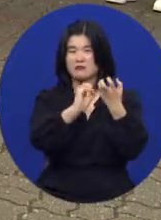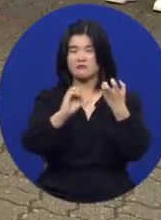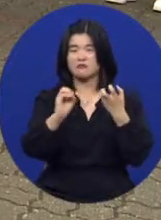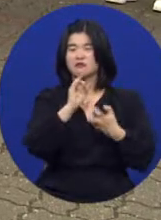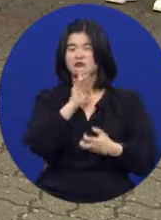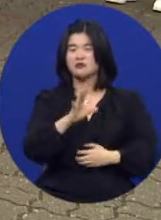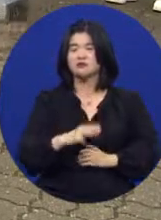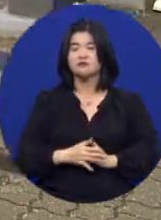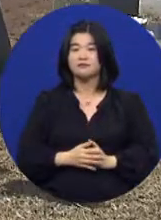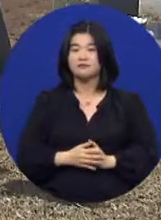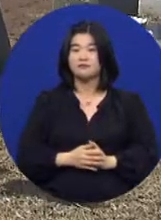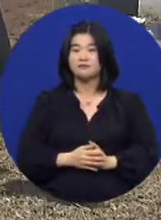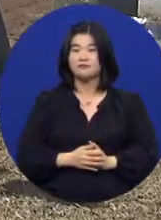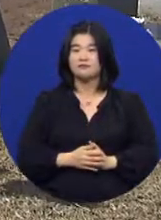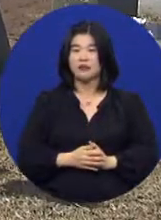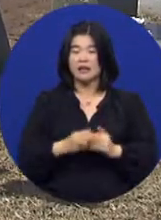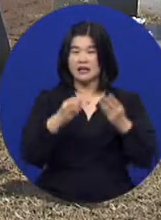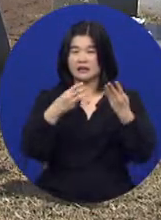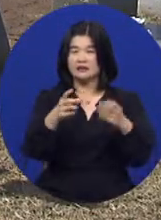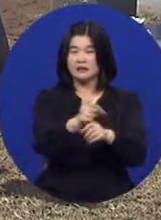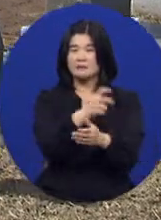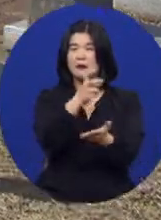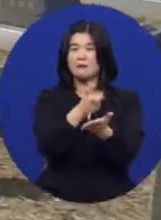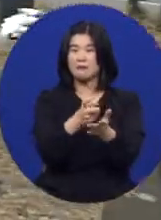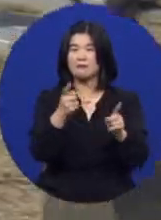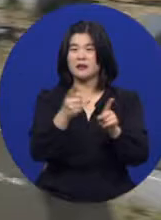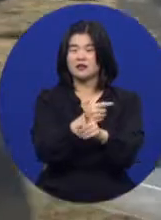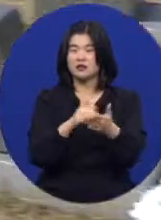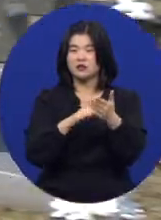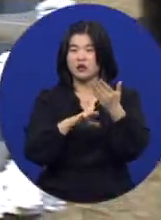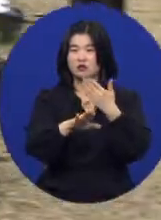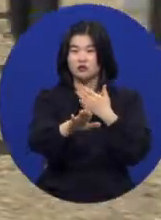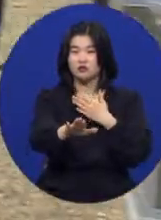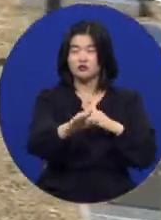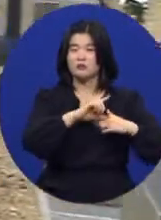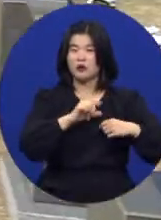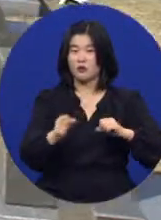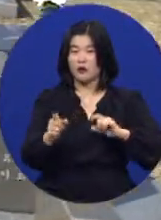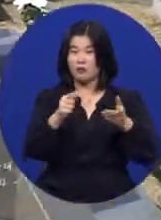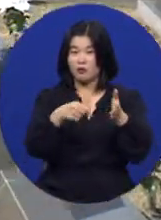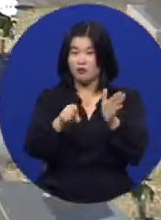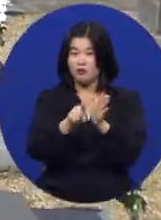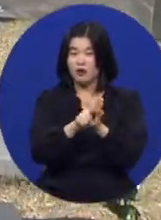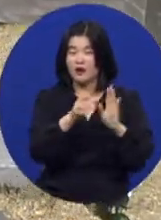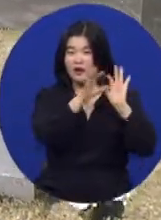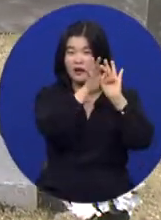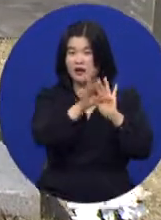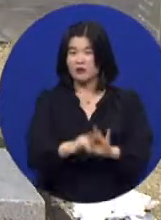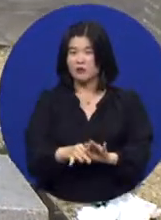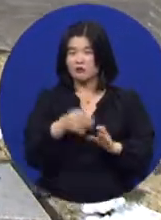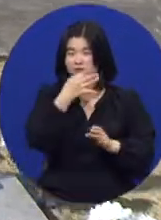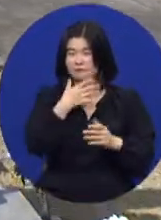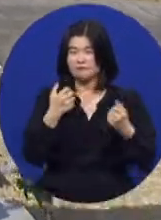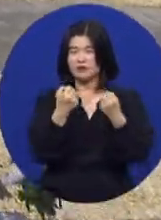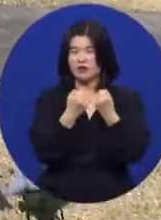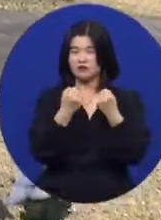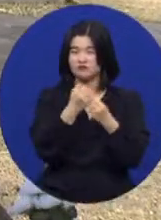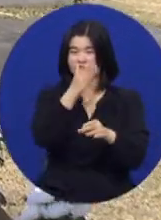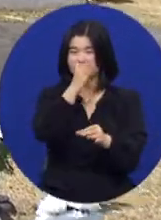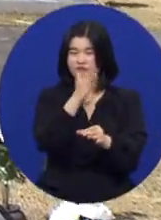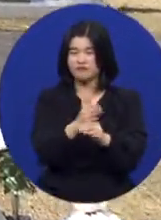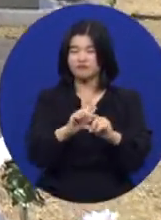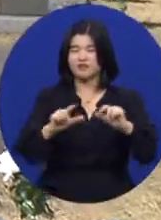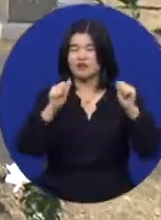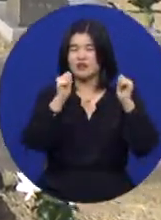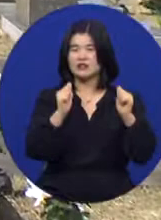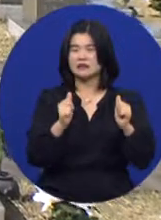80명에 불과합니다. 4.3특별법이 개정된 뒤에도 명예회복을 위해 여전히 힘겨운 싸움을 벌이고 있는